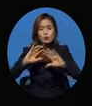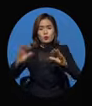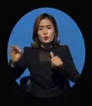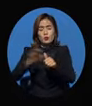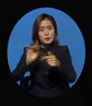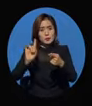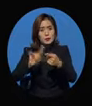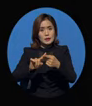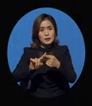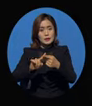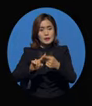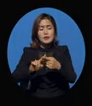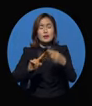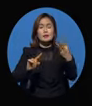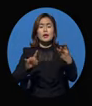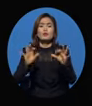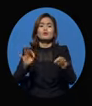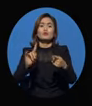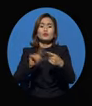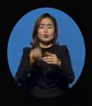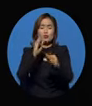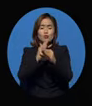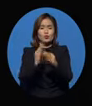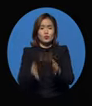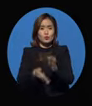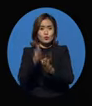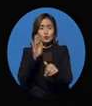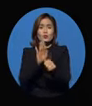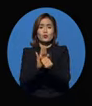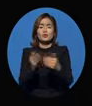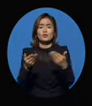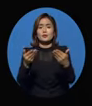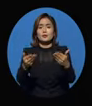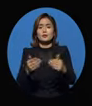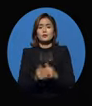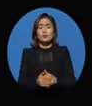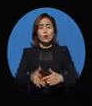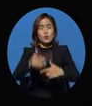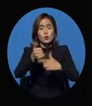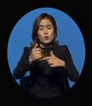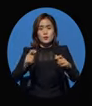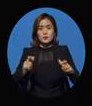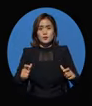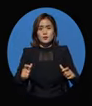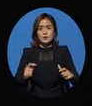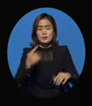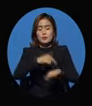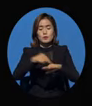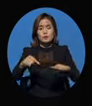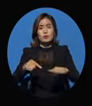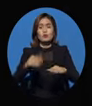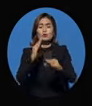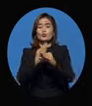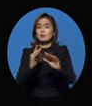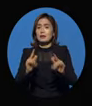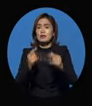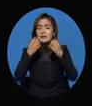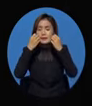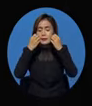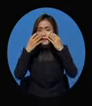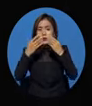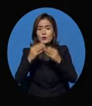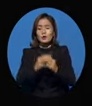제 3금융 중심도시 도 뒷받침 해 나가겠습니다 호남이 민주주의 성지 만이 아니라 새로운